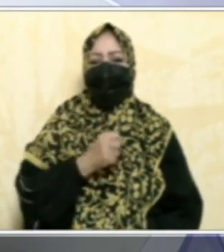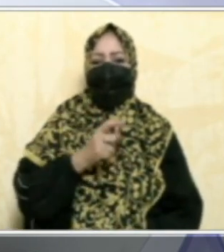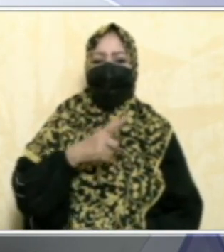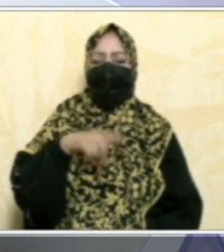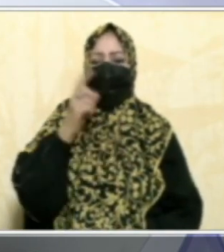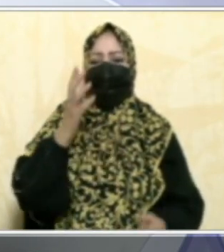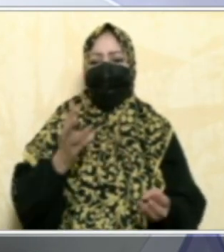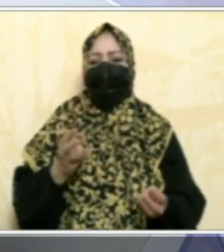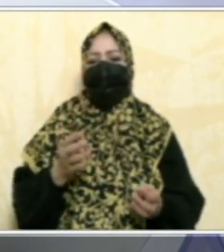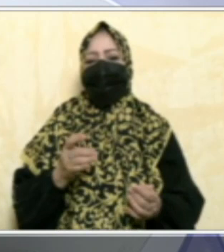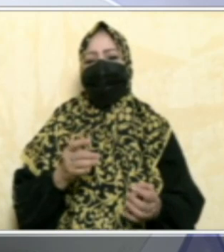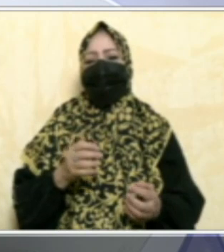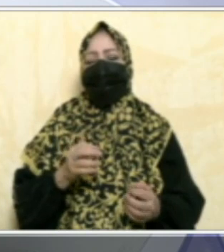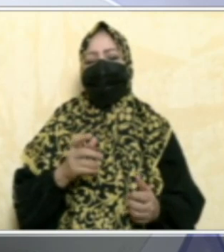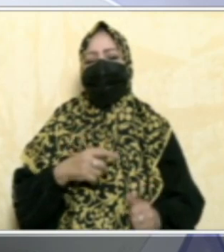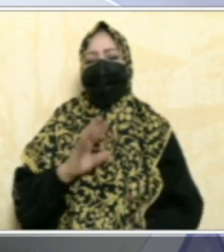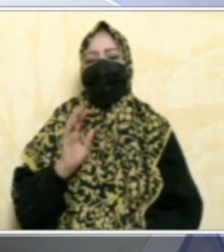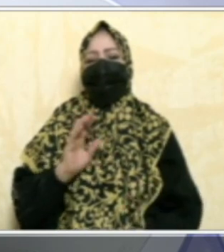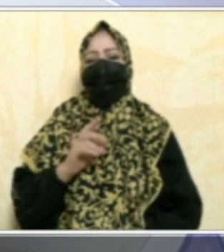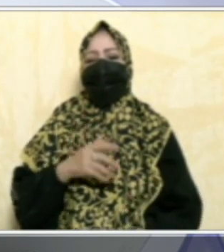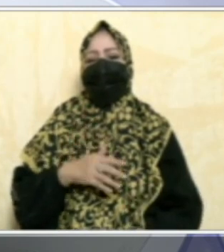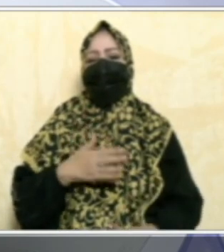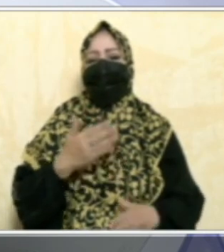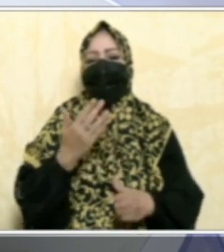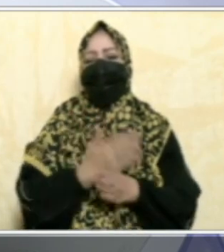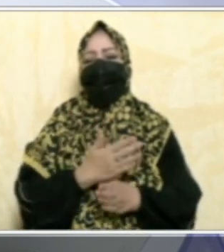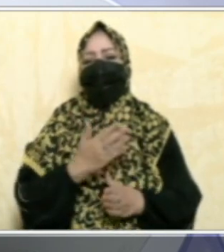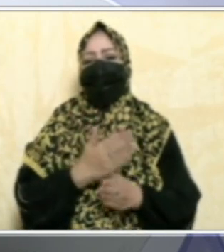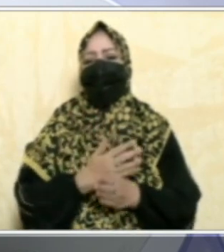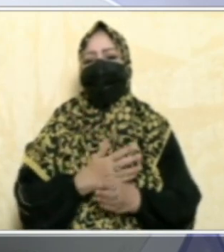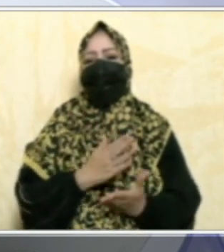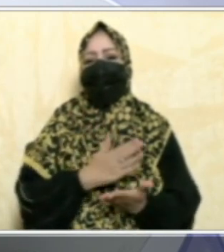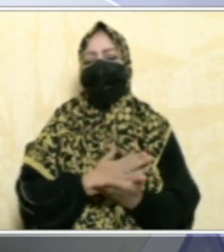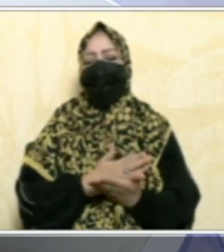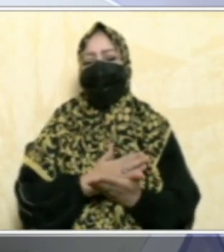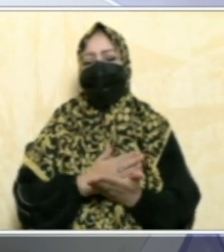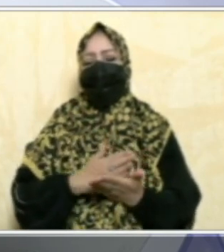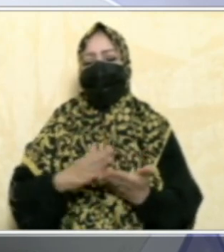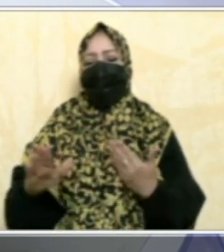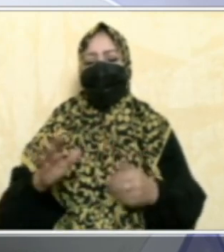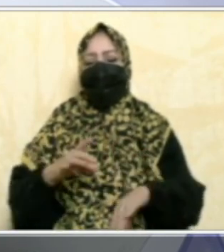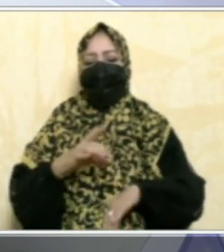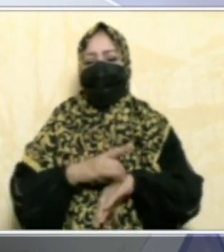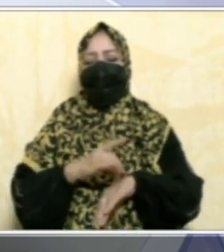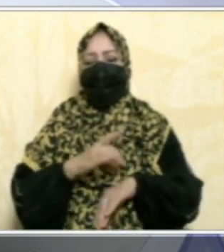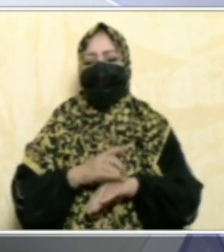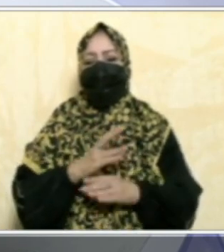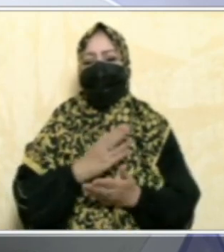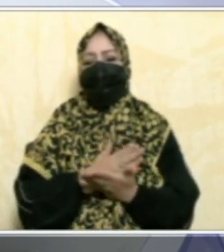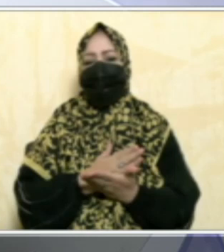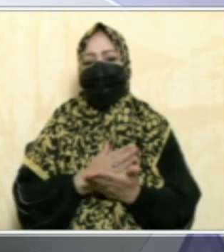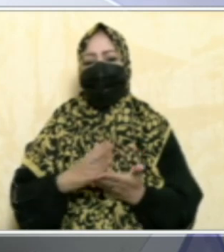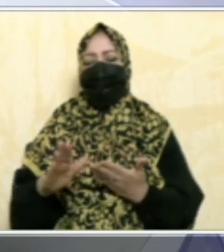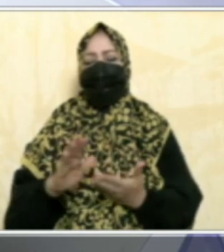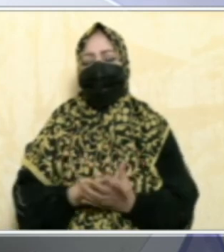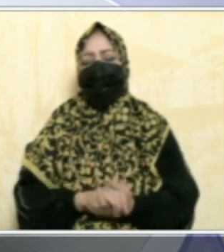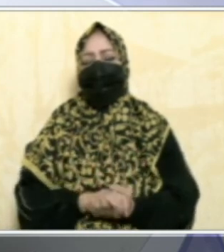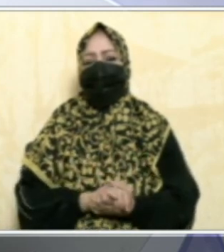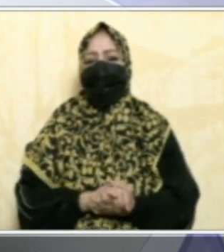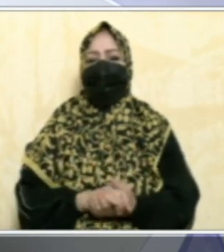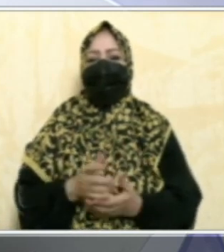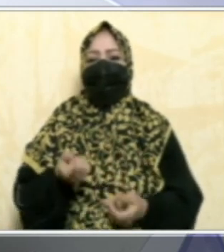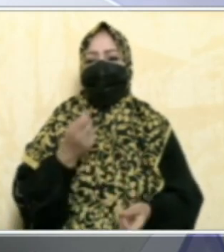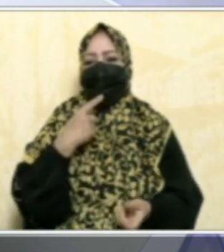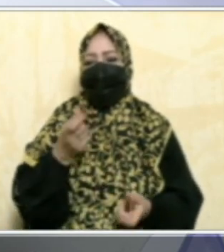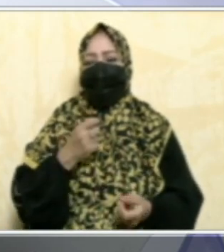سببا طبيعيا لإزالة الداء، فالدواء هذا الذي هو العلاج يستخدم في أي وقت وجد فيه الداء. والله